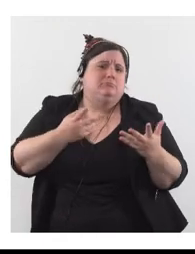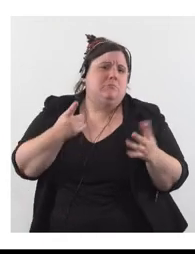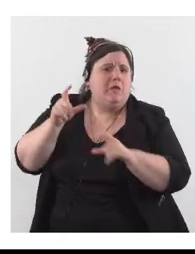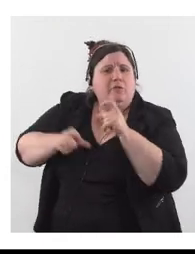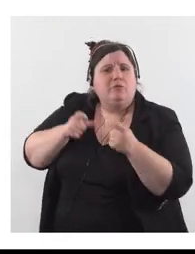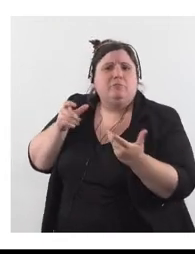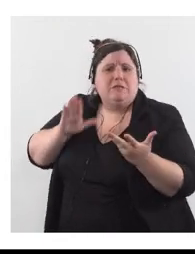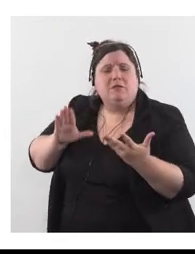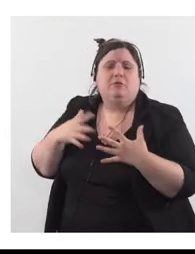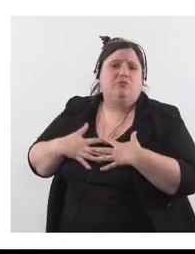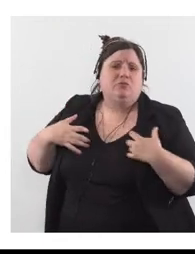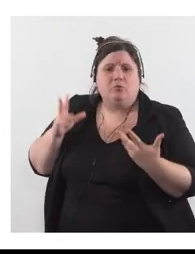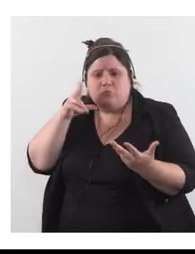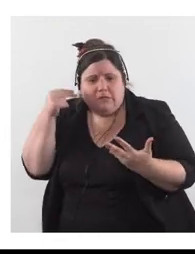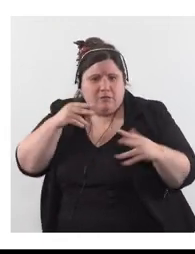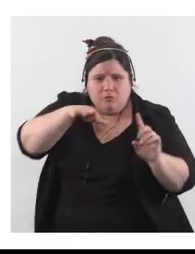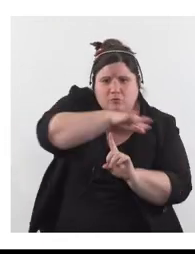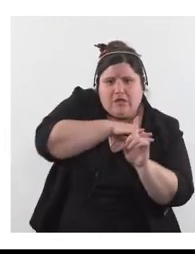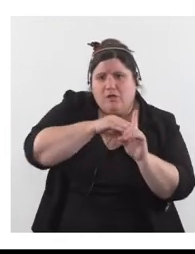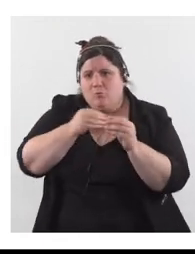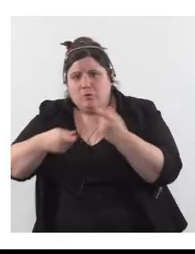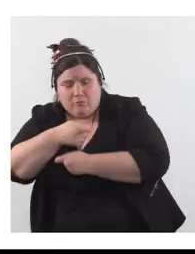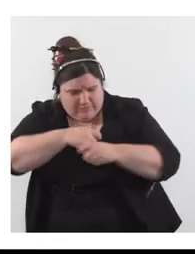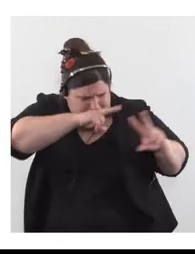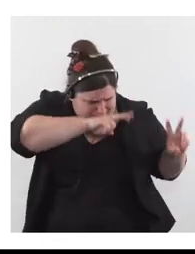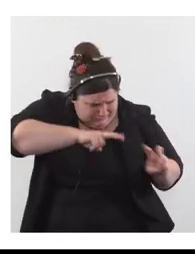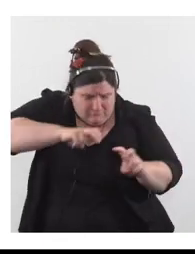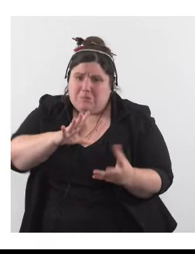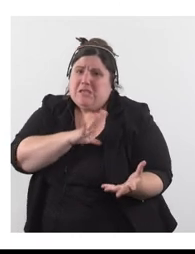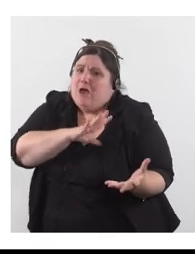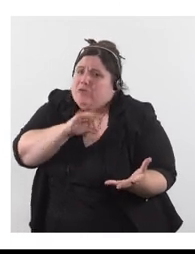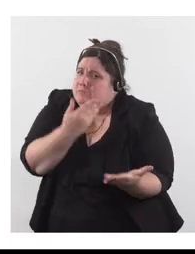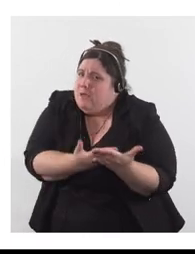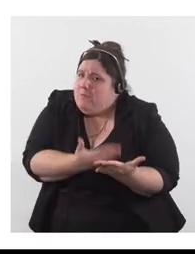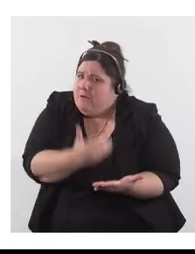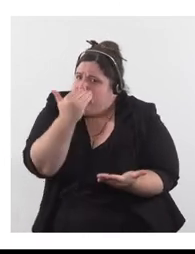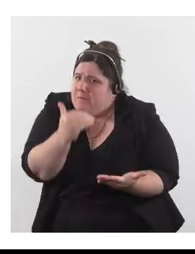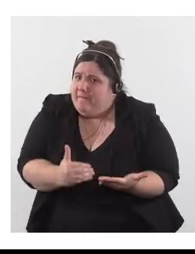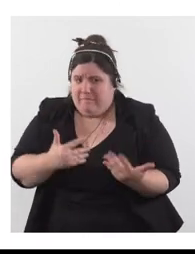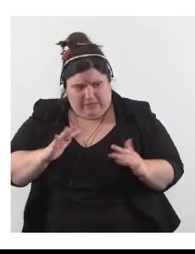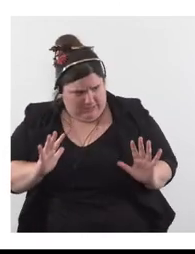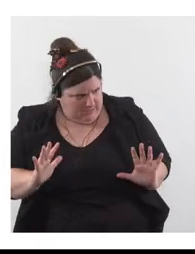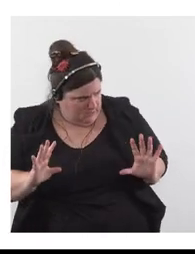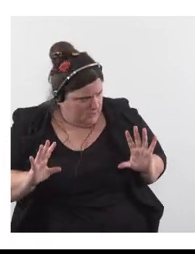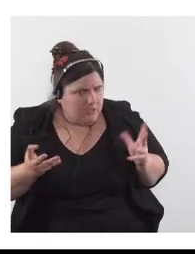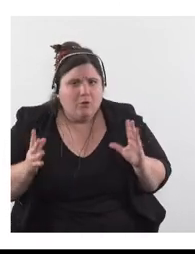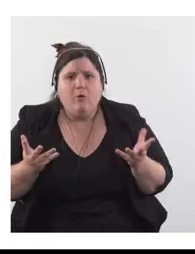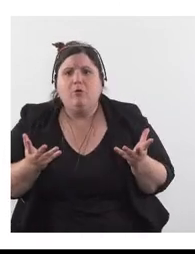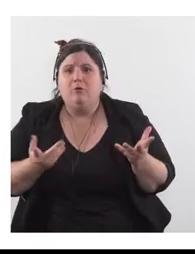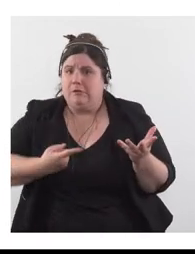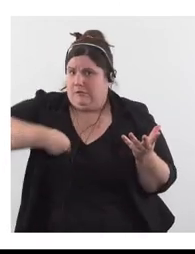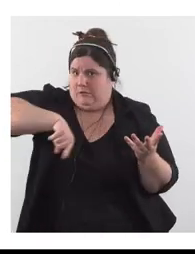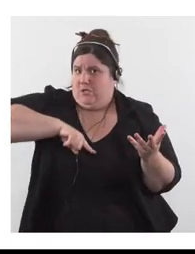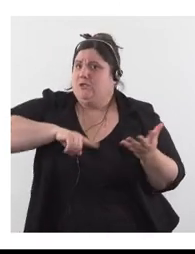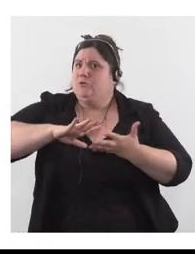Les chiffres le montrent, on le sait, et il faut trouver, et ça c'est notre rôle à nous et pour nous en tant qu'organe de